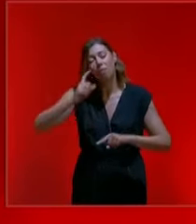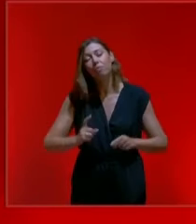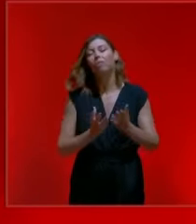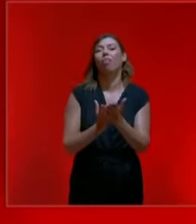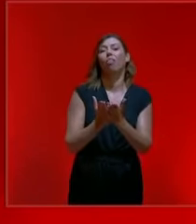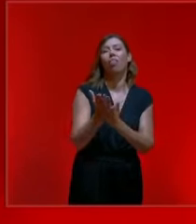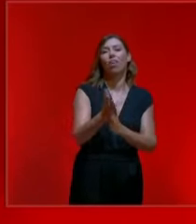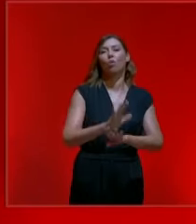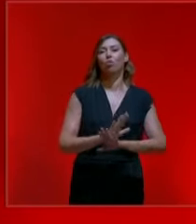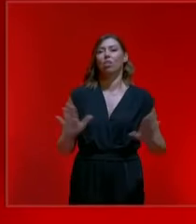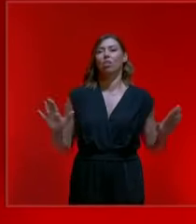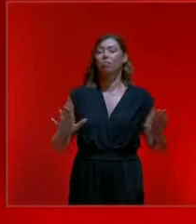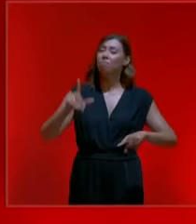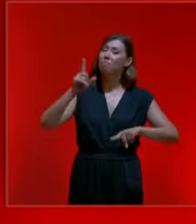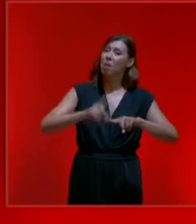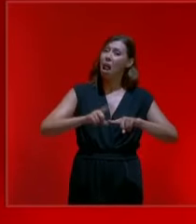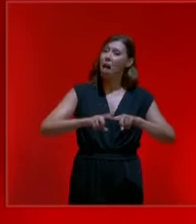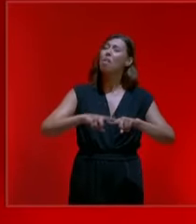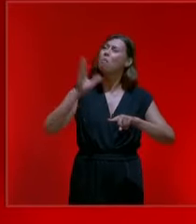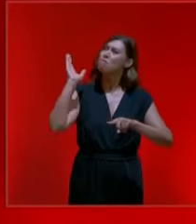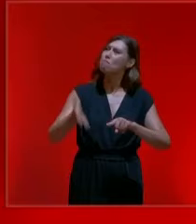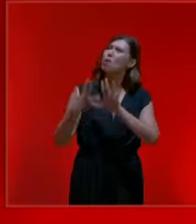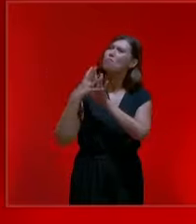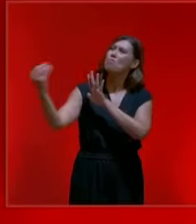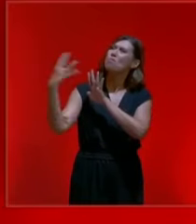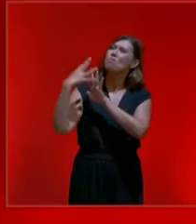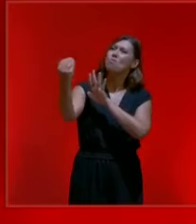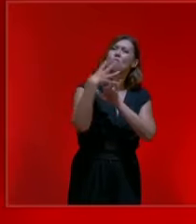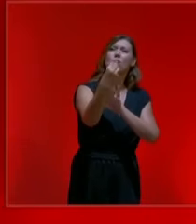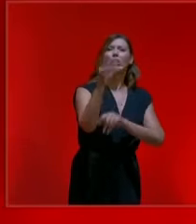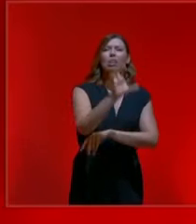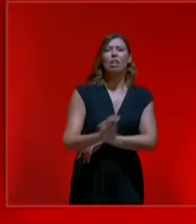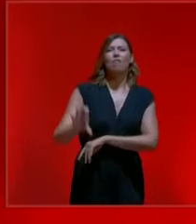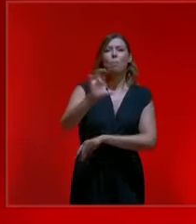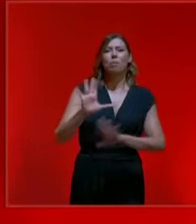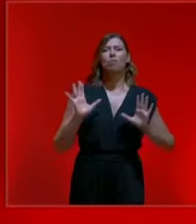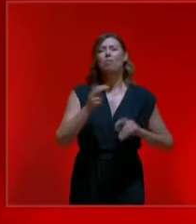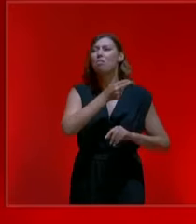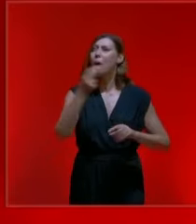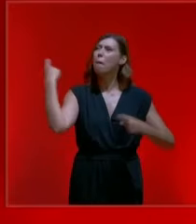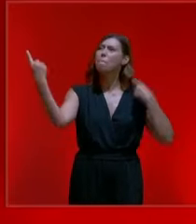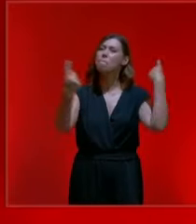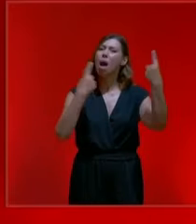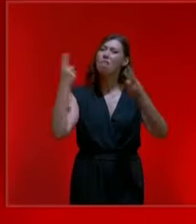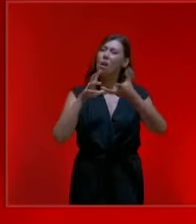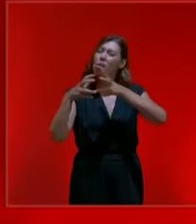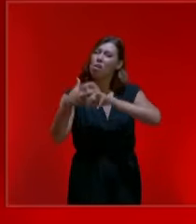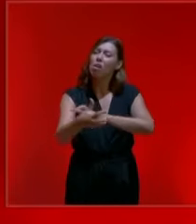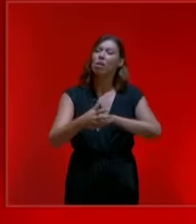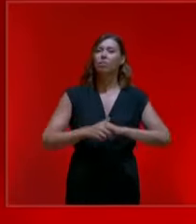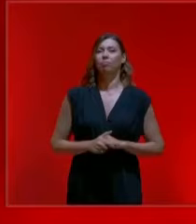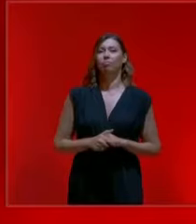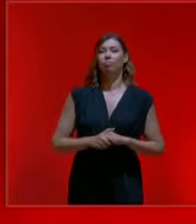πούμε. Πρωταθλήτρια και πρότυπο σε όλη την Ευρώπη στην αντιμετώπιση της κλιματικής κρίσης και τη δίκαιη μετάβαση. Πρότυπο